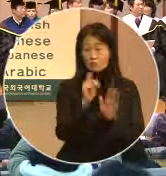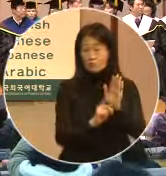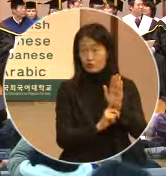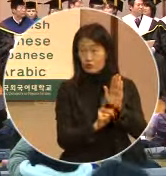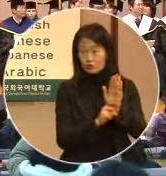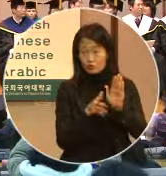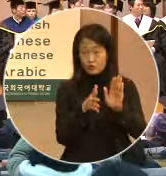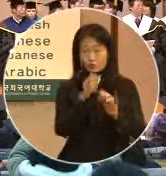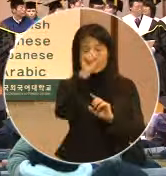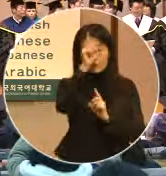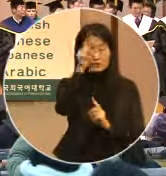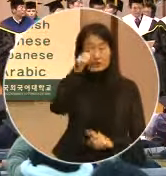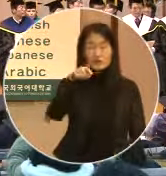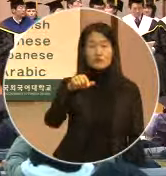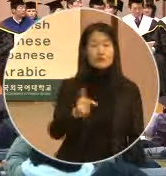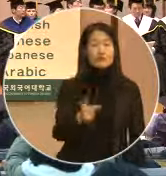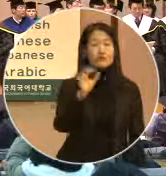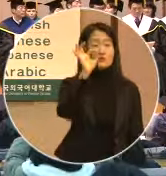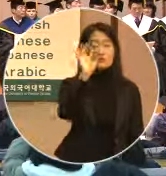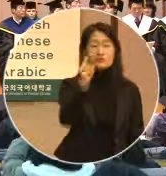언론홍보학부 이훈용.